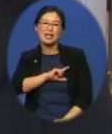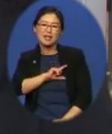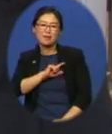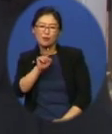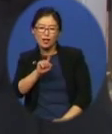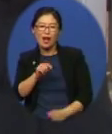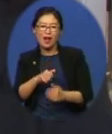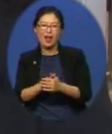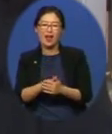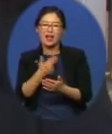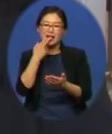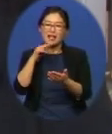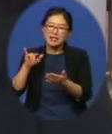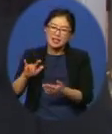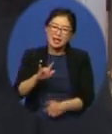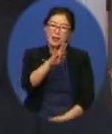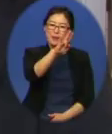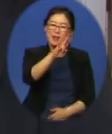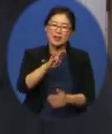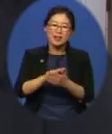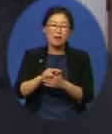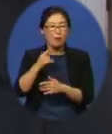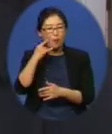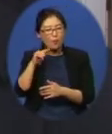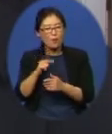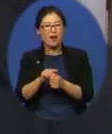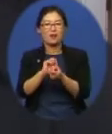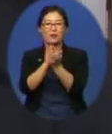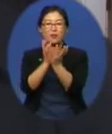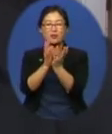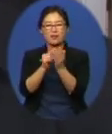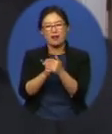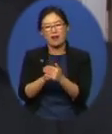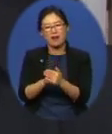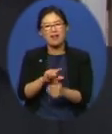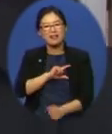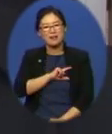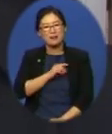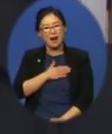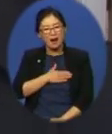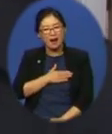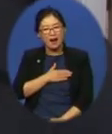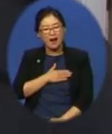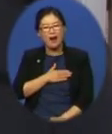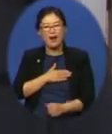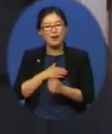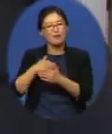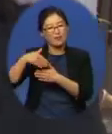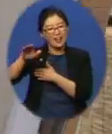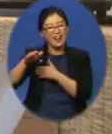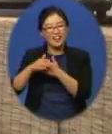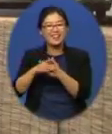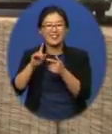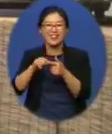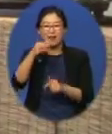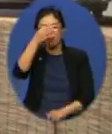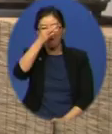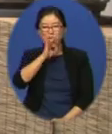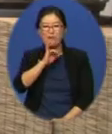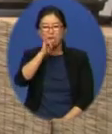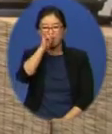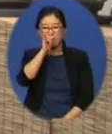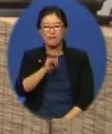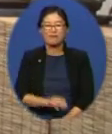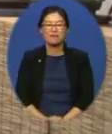노랑 제비꽃이었구나 이렇게 이름을 알고 갈 수 있다는 거 그것만으로도 저희는 그 보람 있는 일이라고 생각하거든요.